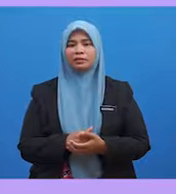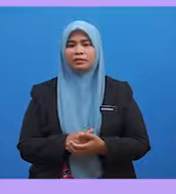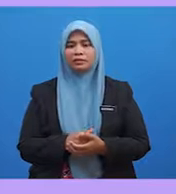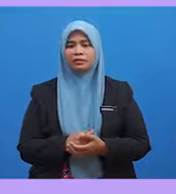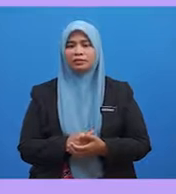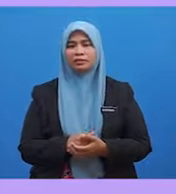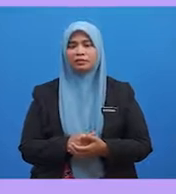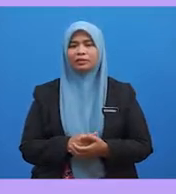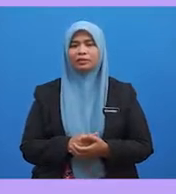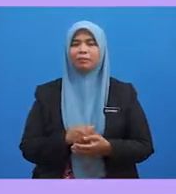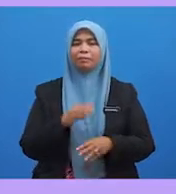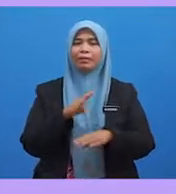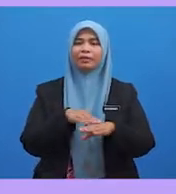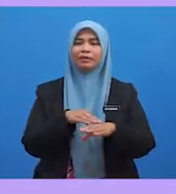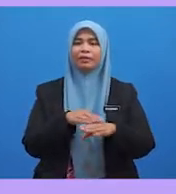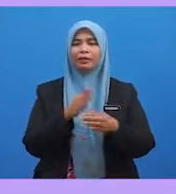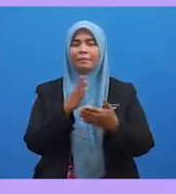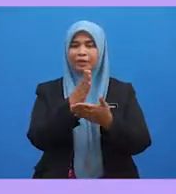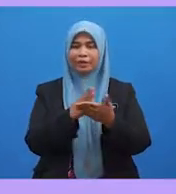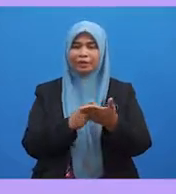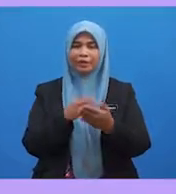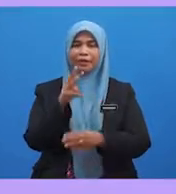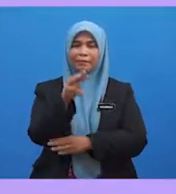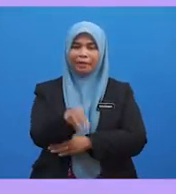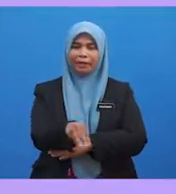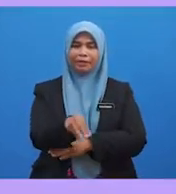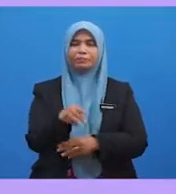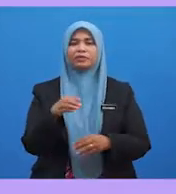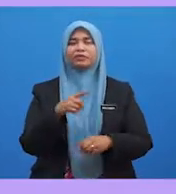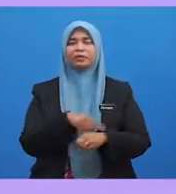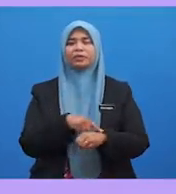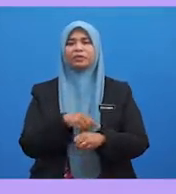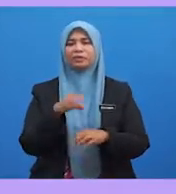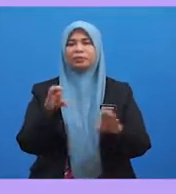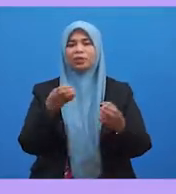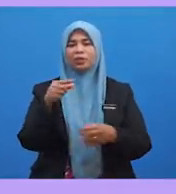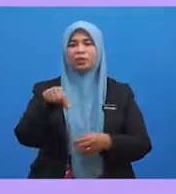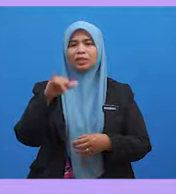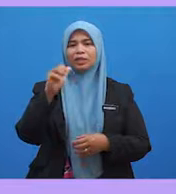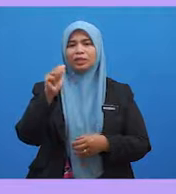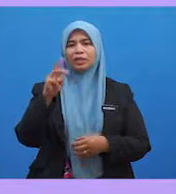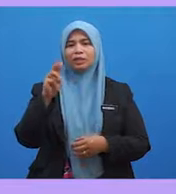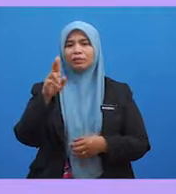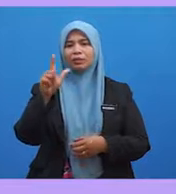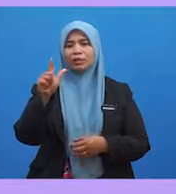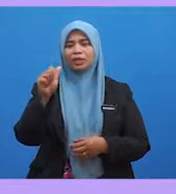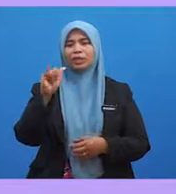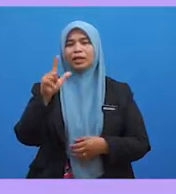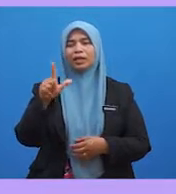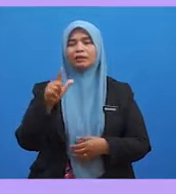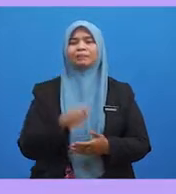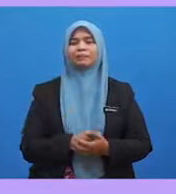iaitu paling terbaik ditunaikan pada pertengahan malam semasa melakukan qiyamul